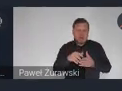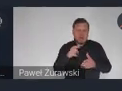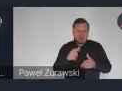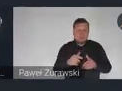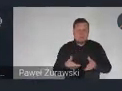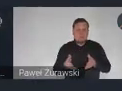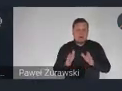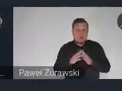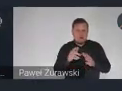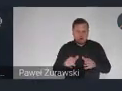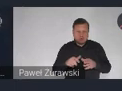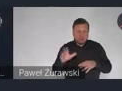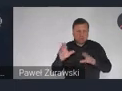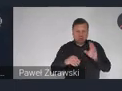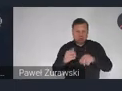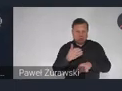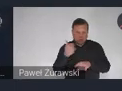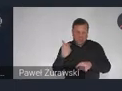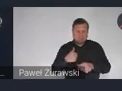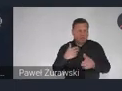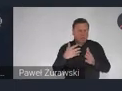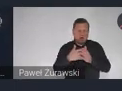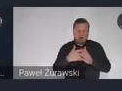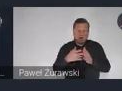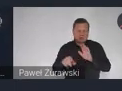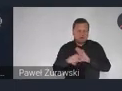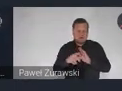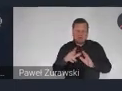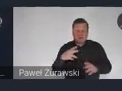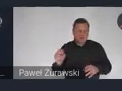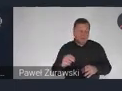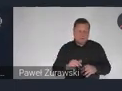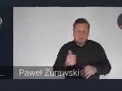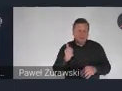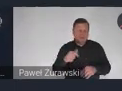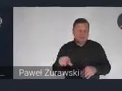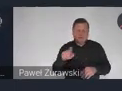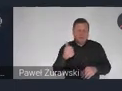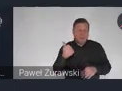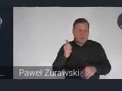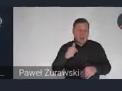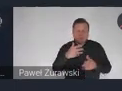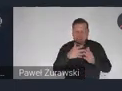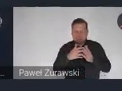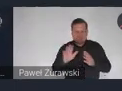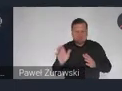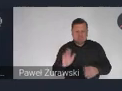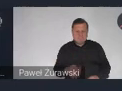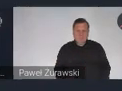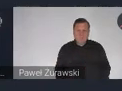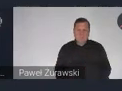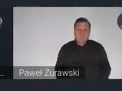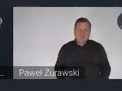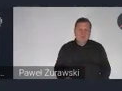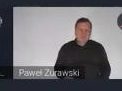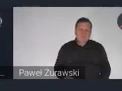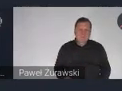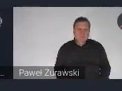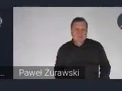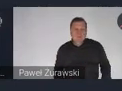nie jest w żaden sposób oceniany negatywnie przez ekspertów i będziemy ekspertów na to szczególnie uczulać